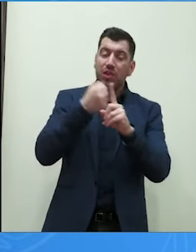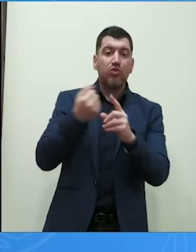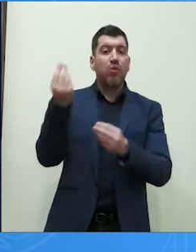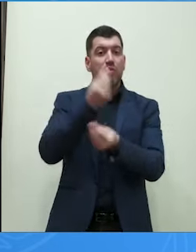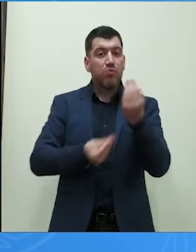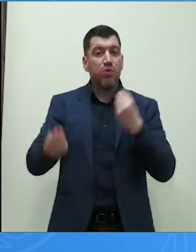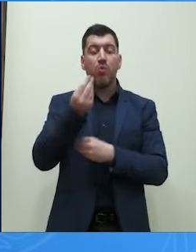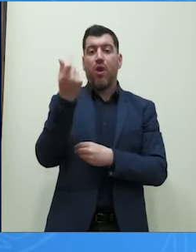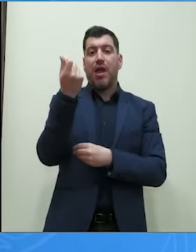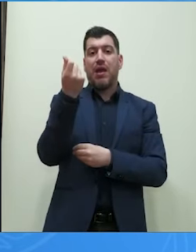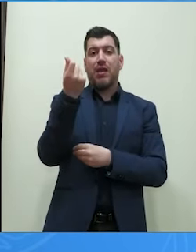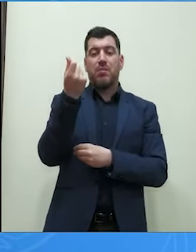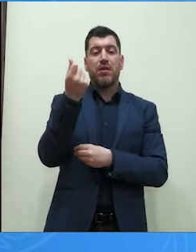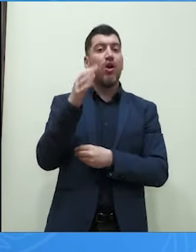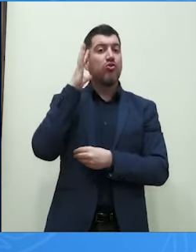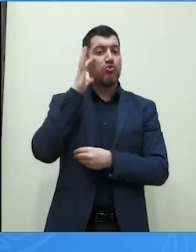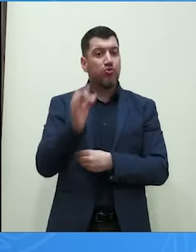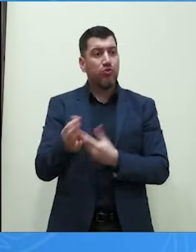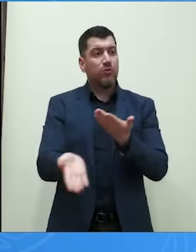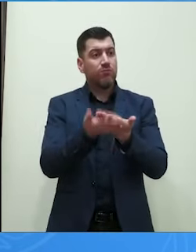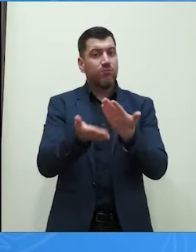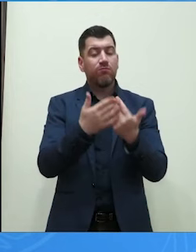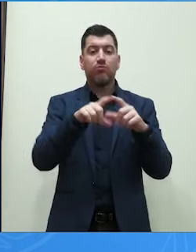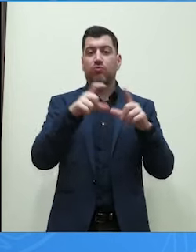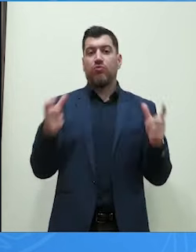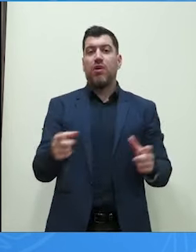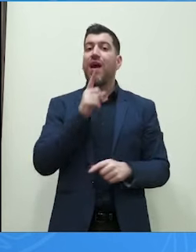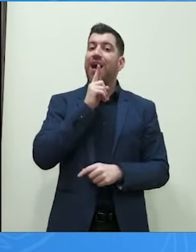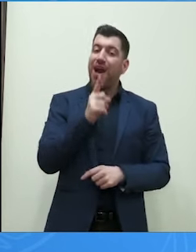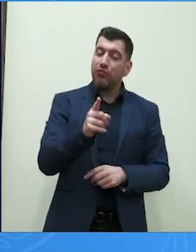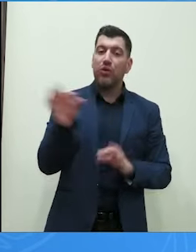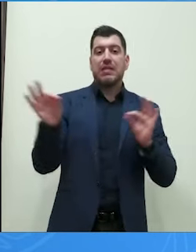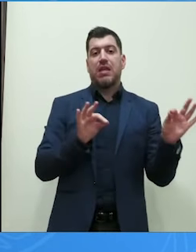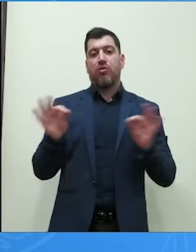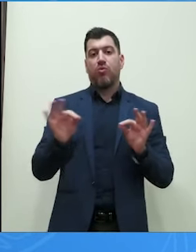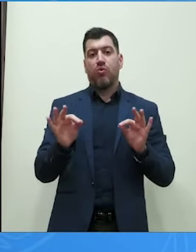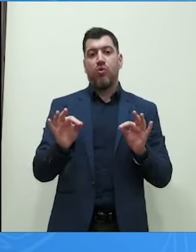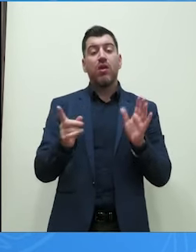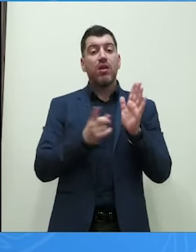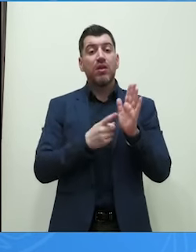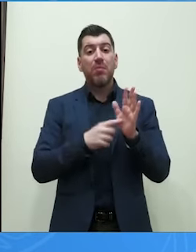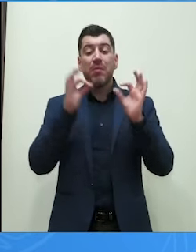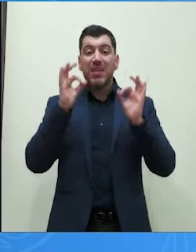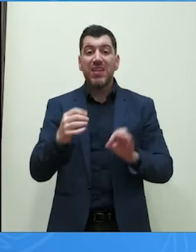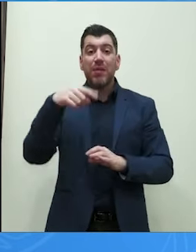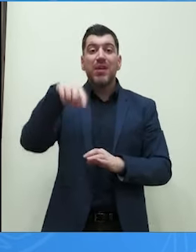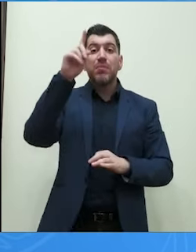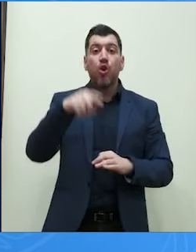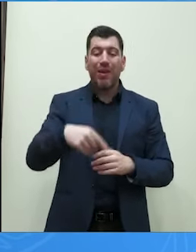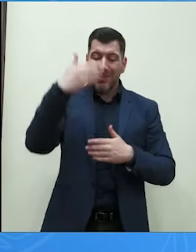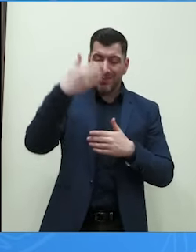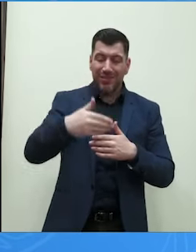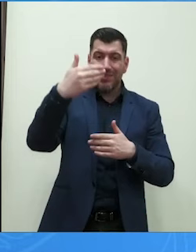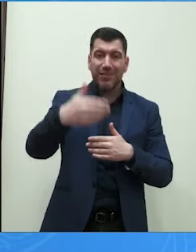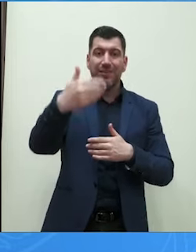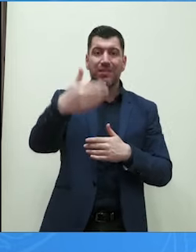πόρους, εργαλεία για να υπάρξουν. Αυτό σημαίνει σχέδιο. Και σημαίνει και χρονοδιάγραμμα. Μέχρι τότε μπορώ να κάνω αυτό. Και σε σχέση με τις